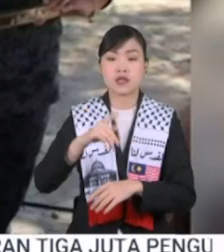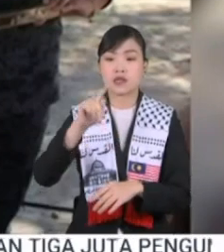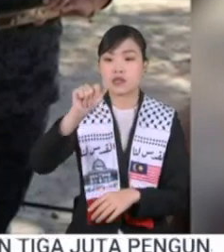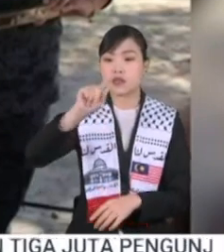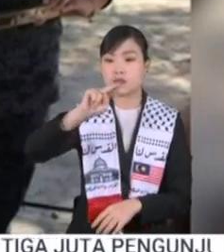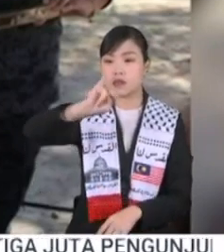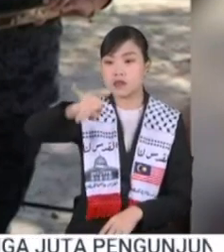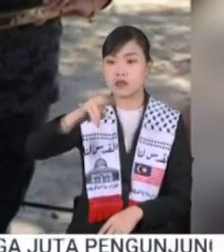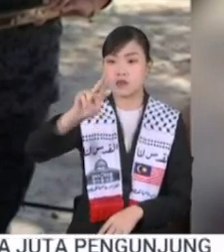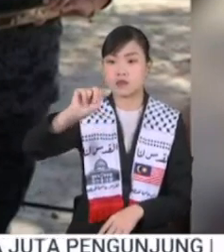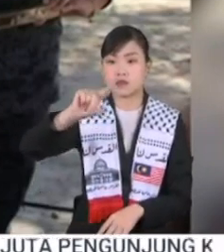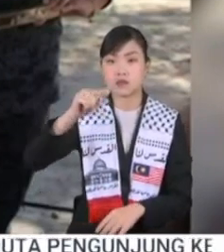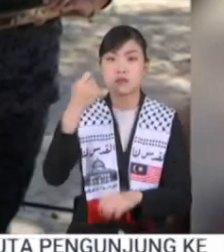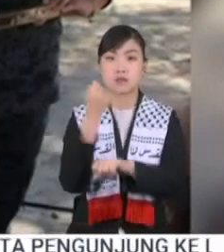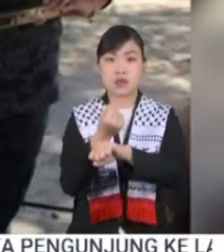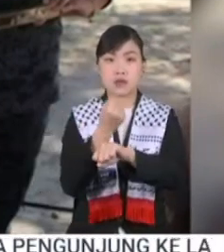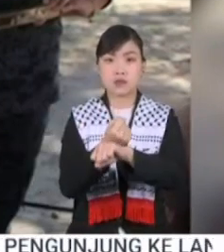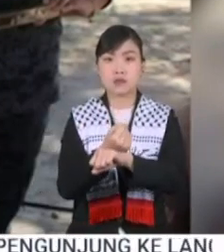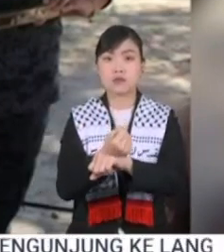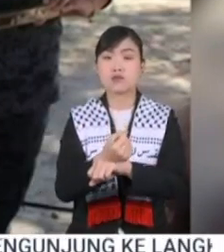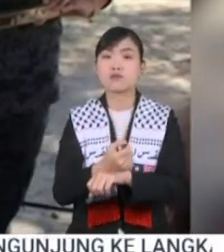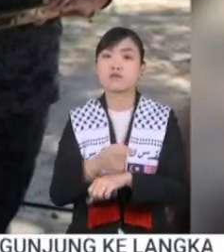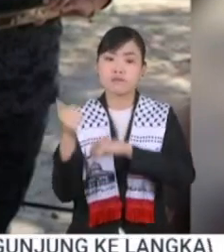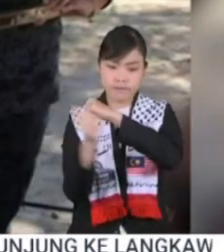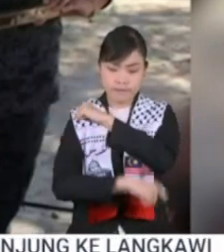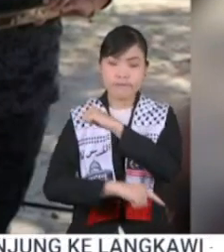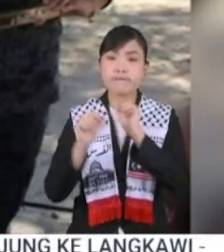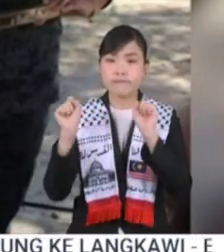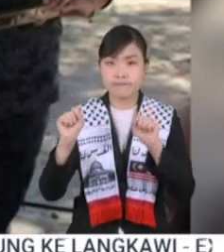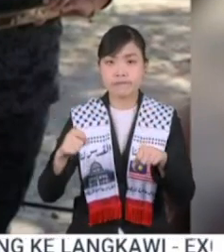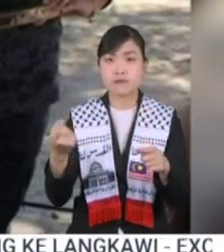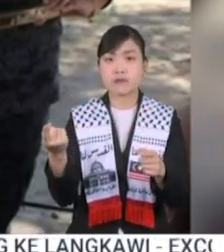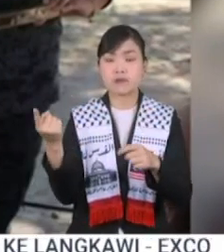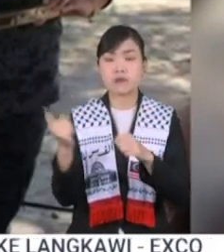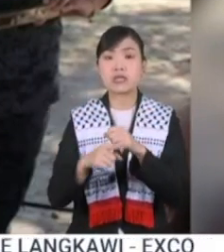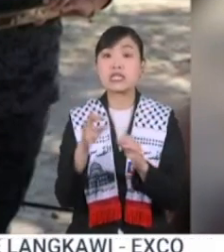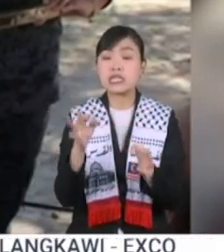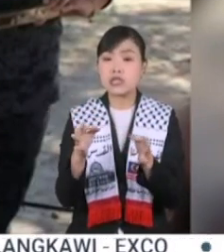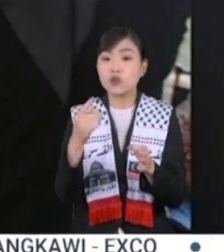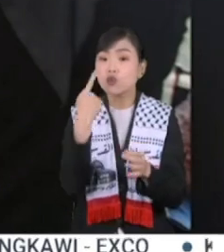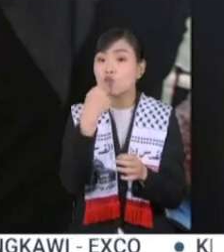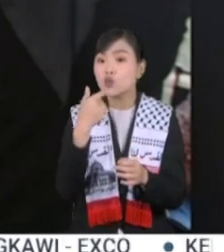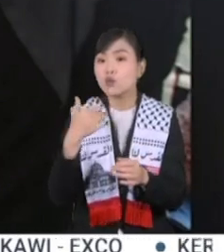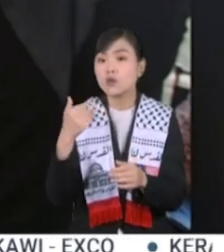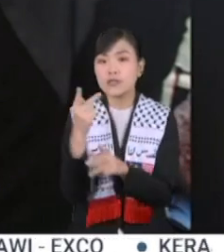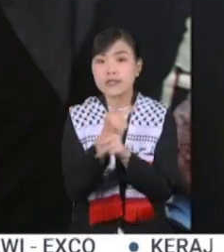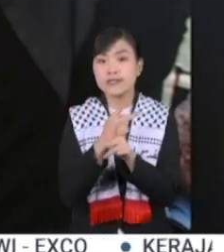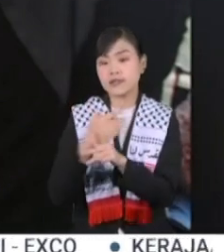Tindakan tegas juga boleh dikenakan terhadap mana-mana pihak yang melindungi parti.